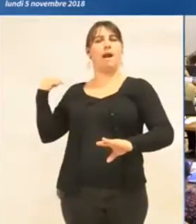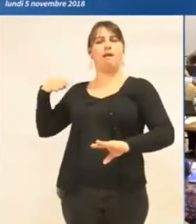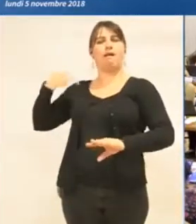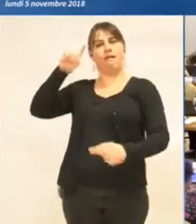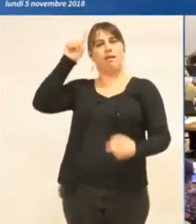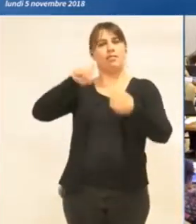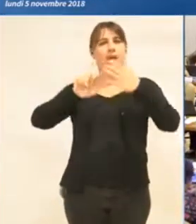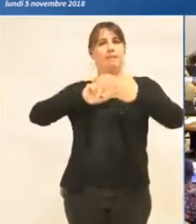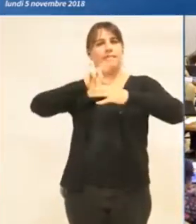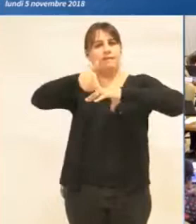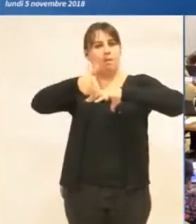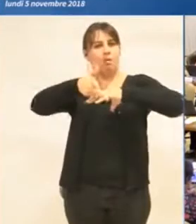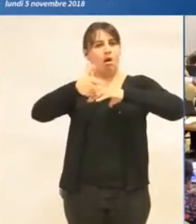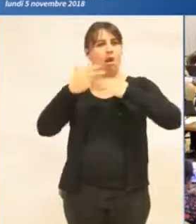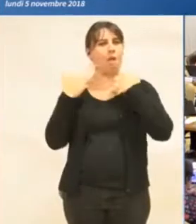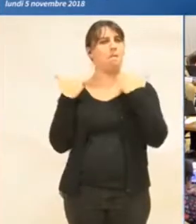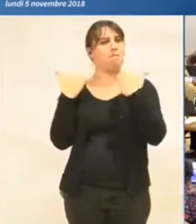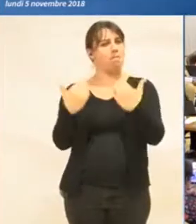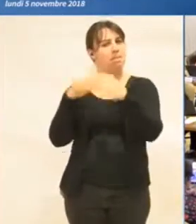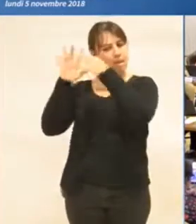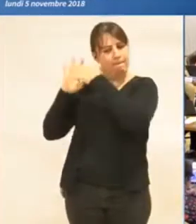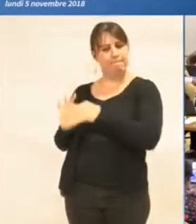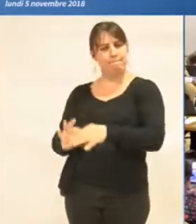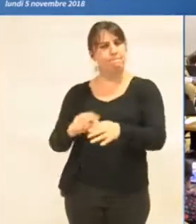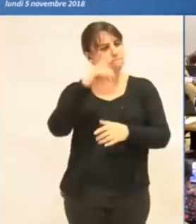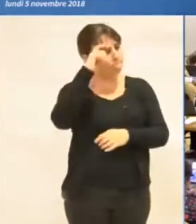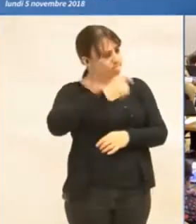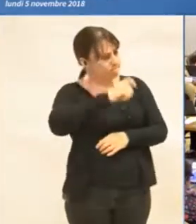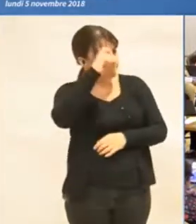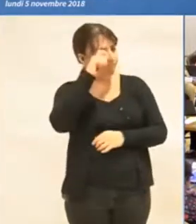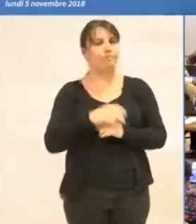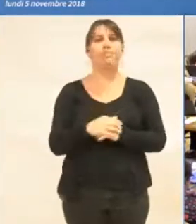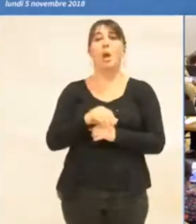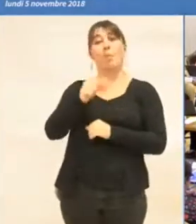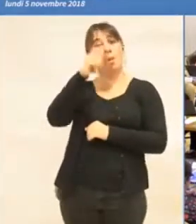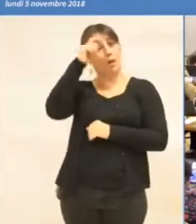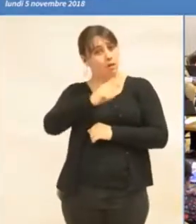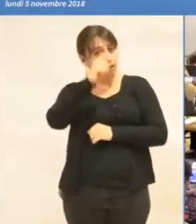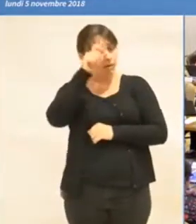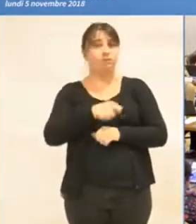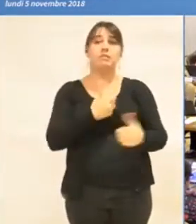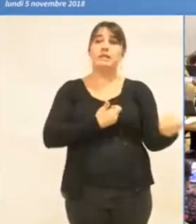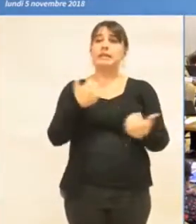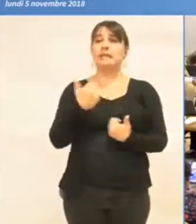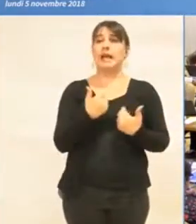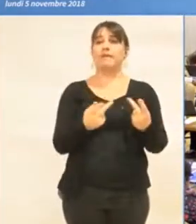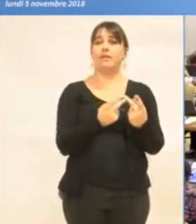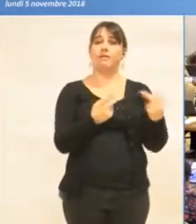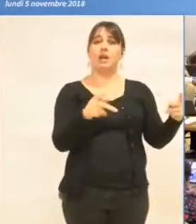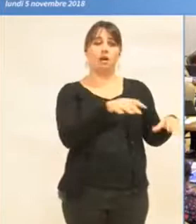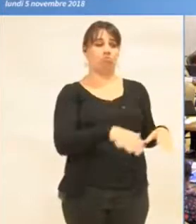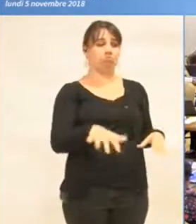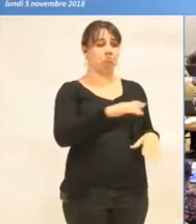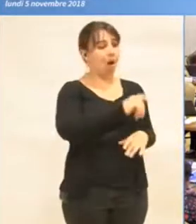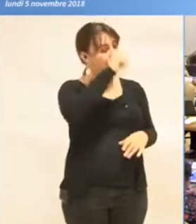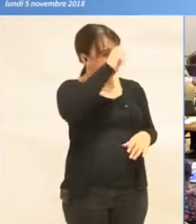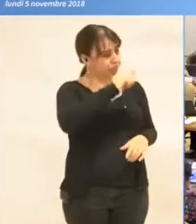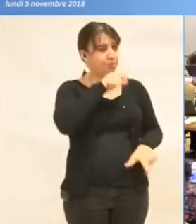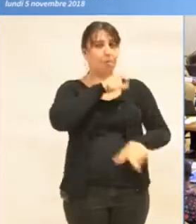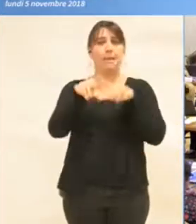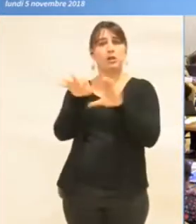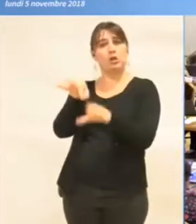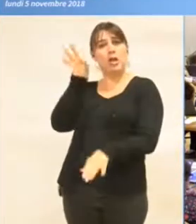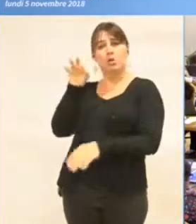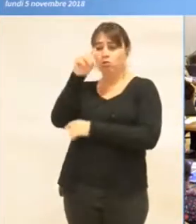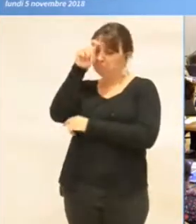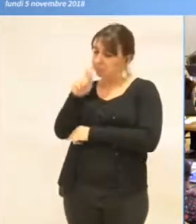se poursuit. Nous saluons avant toute chose le travail réalisé par les services de la ville ainsi que par les élus. Tout